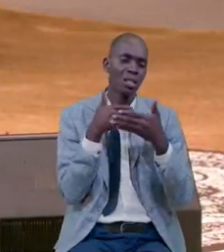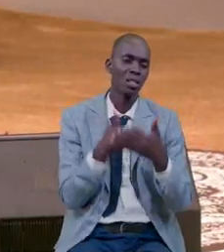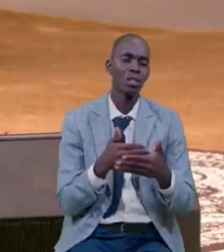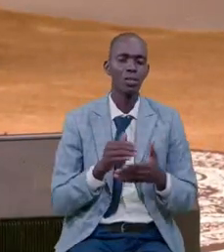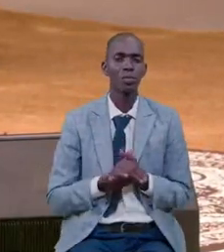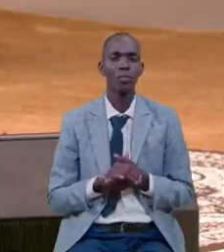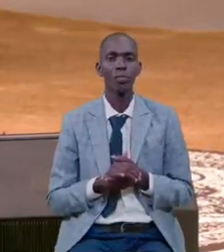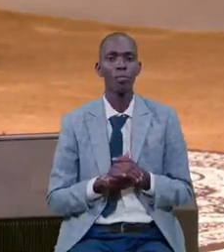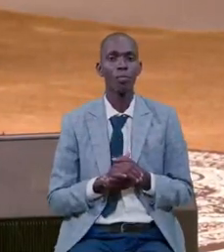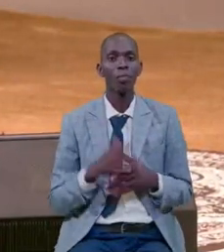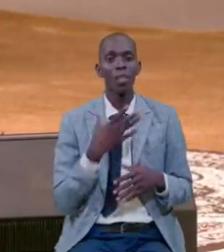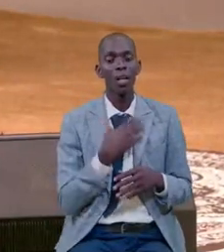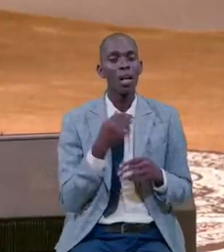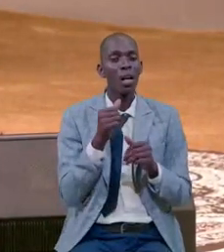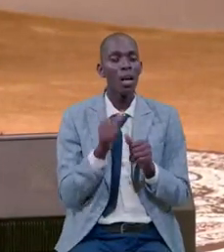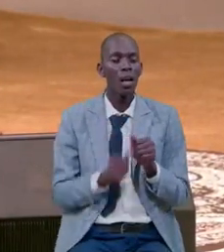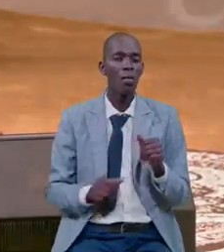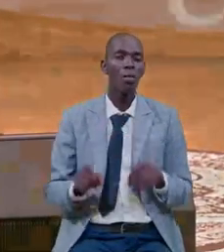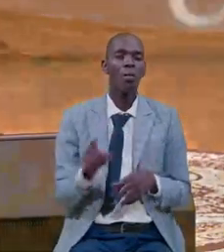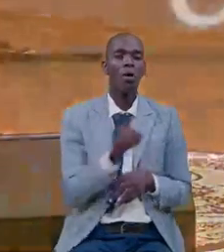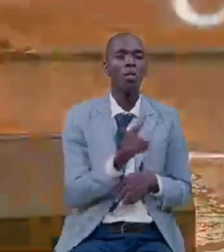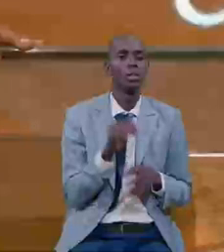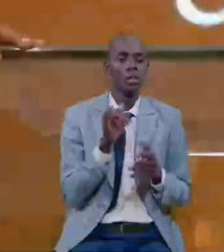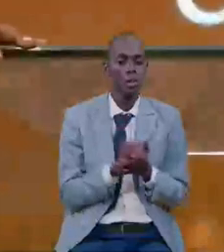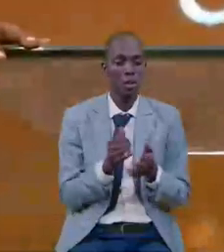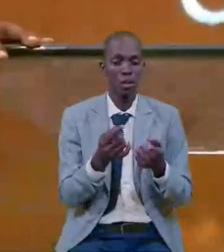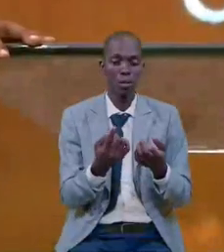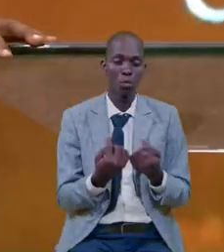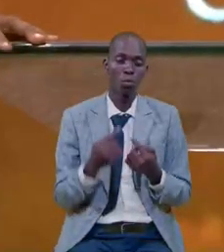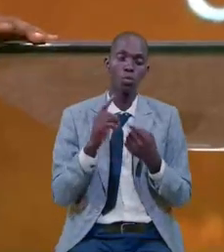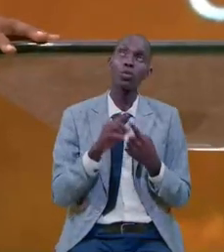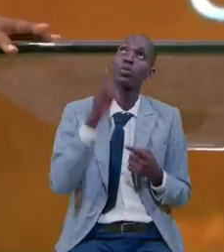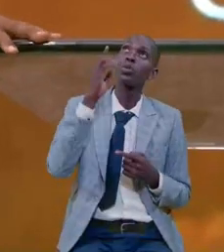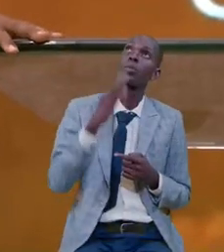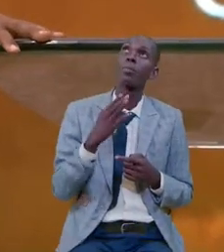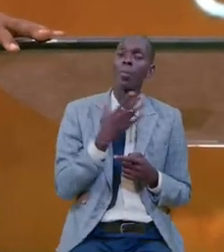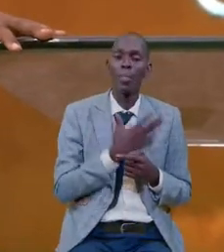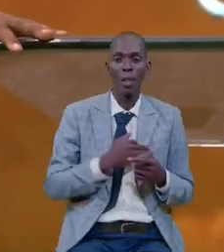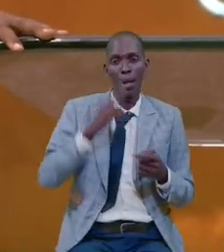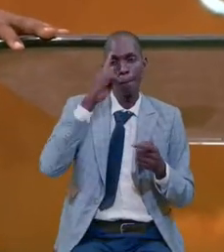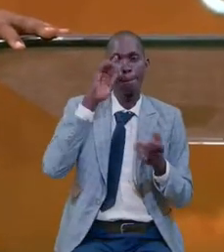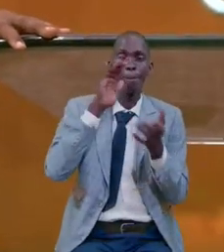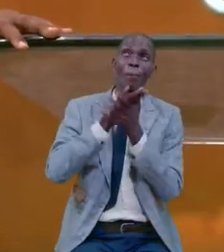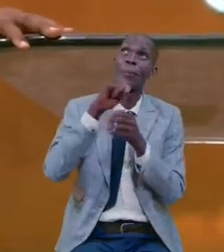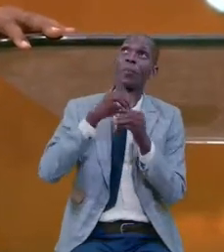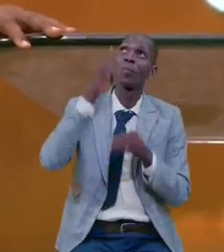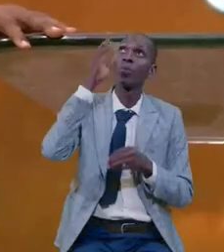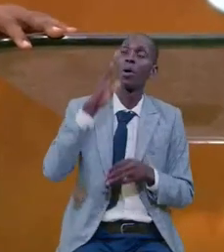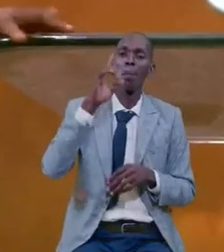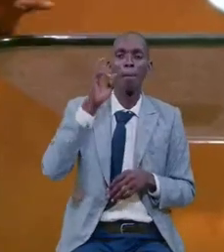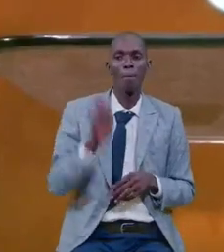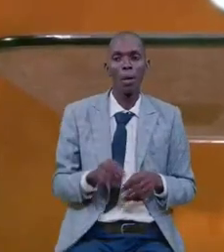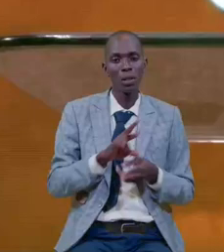cognée est déjà mise à la racine des arbres, et quiconque vient à Dieu et qui croit au Seigneur doit se